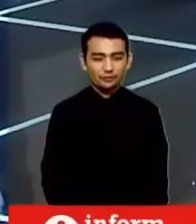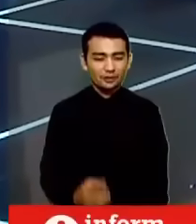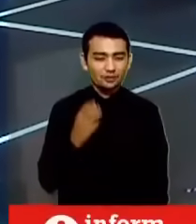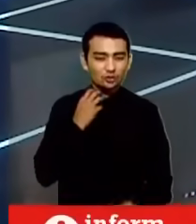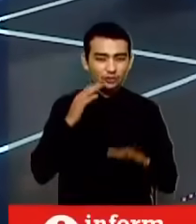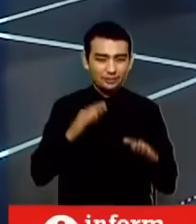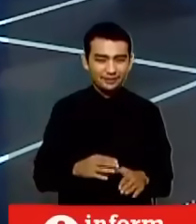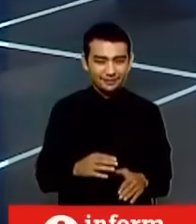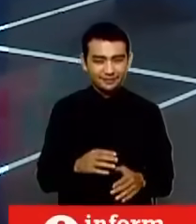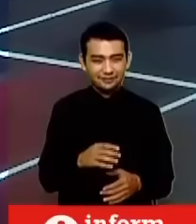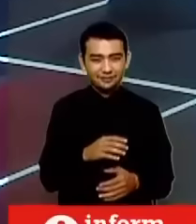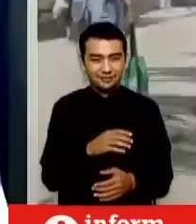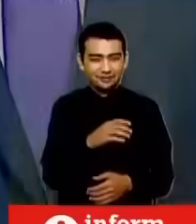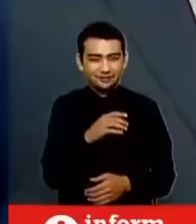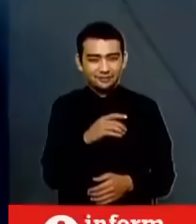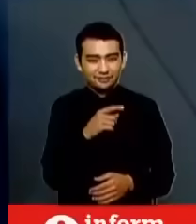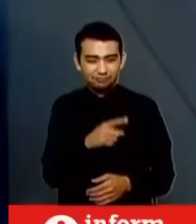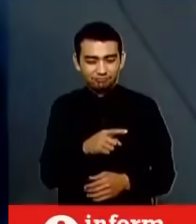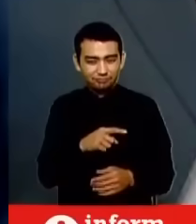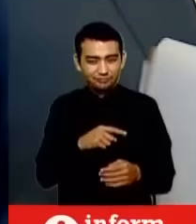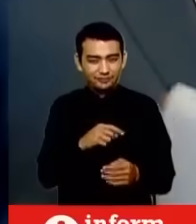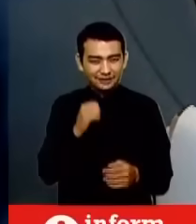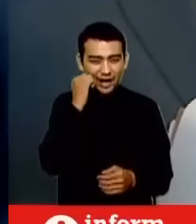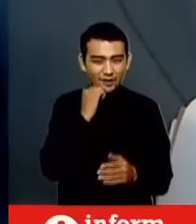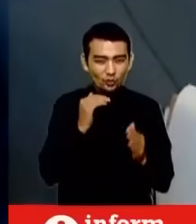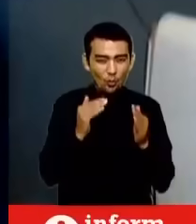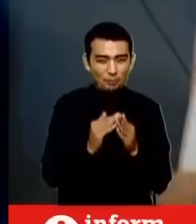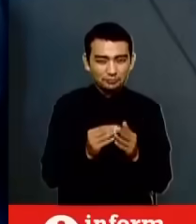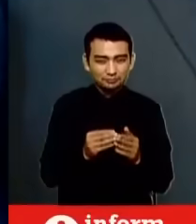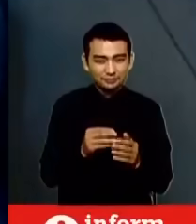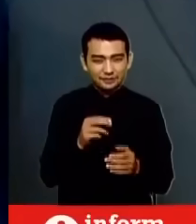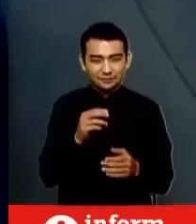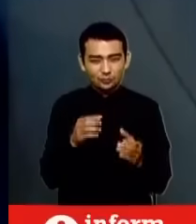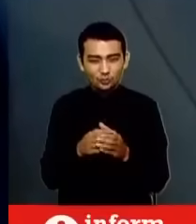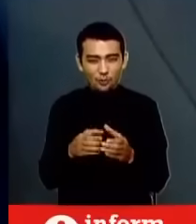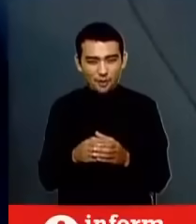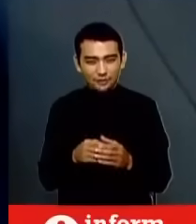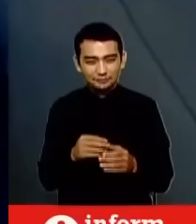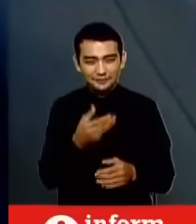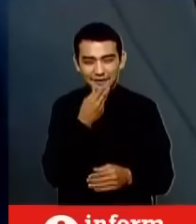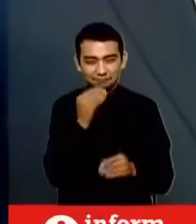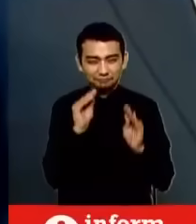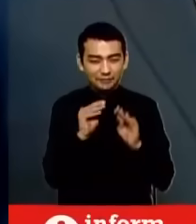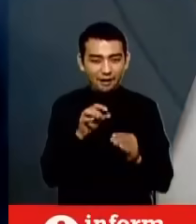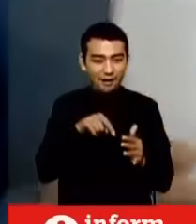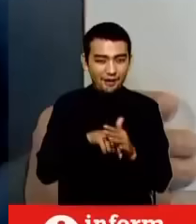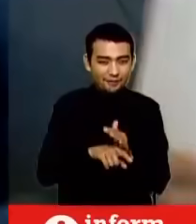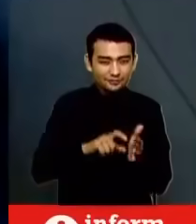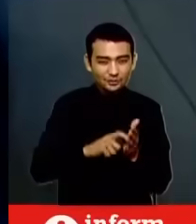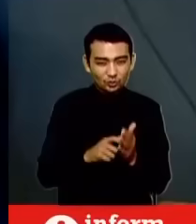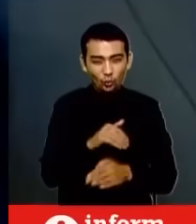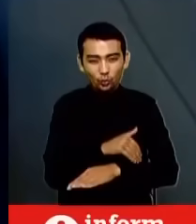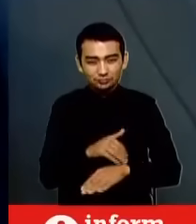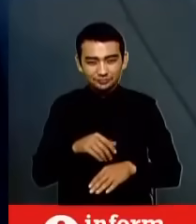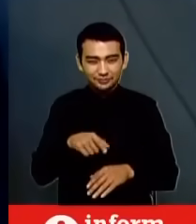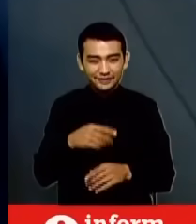Қызылордада мердігерлер ескі үйлердің көше жақ қабырғасын сәндеп, аулаға қараған түсін сол күйі қалдырып кеткен. Яғни әбден